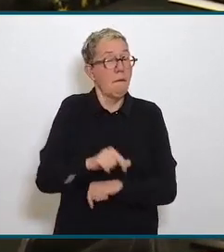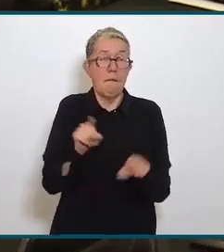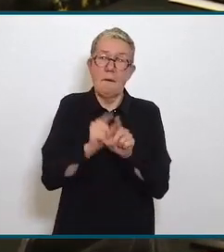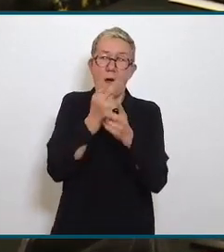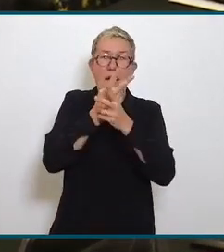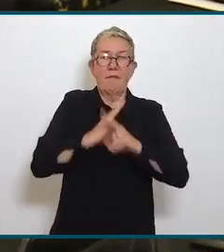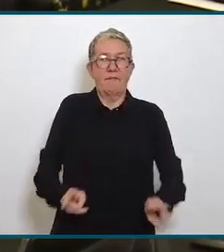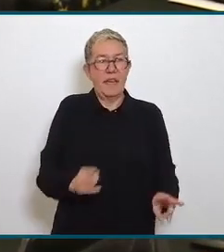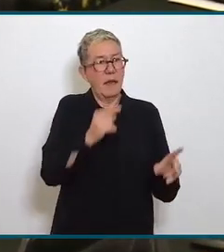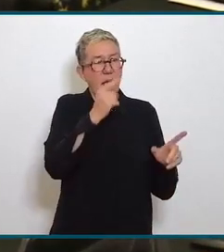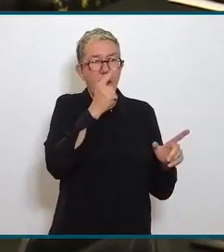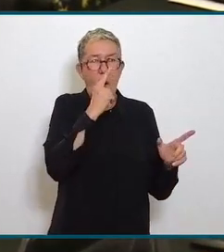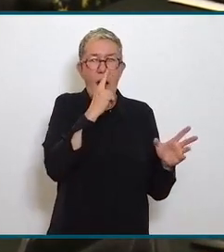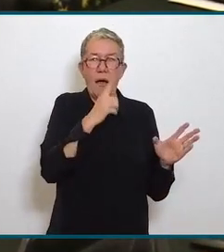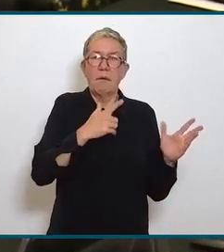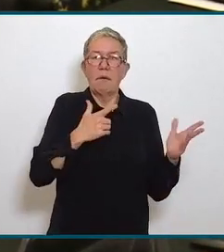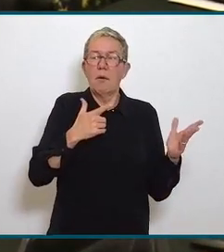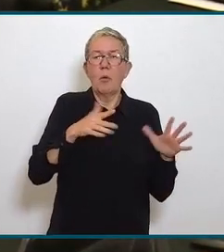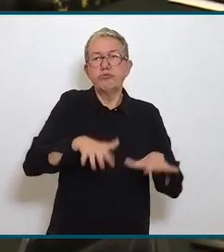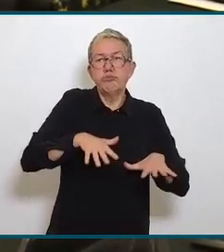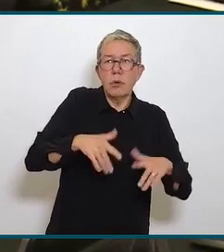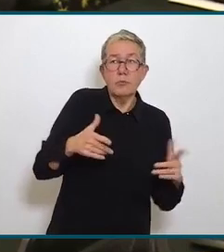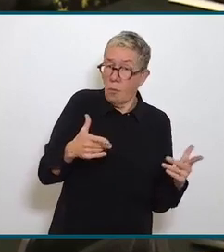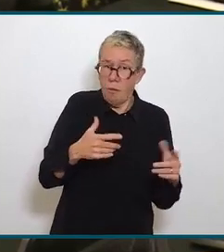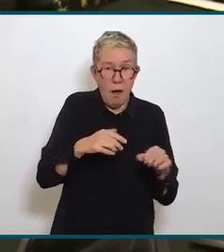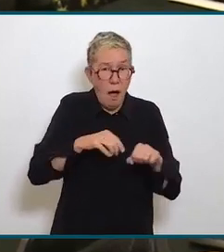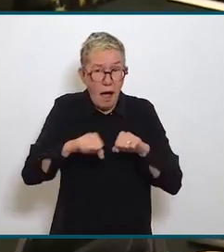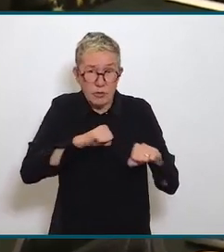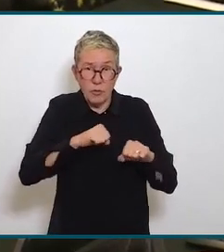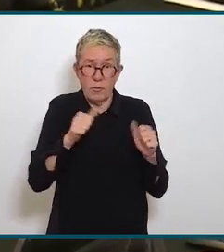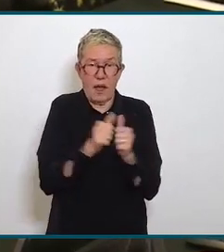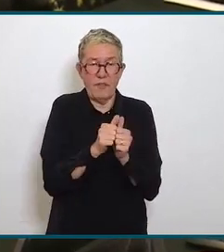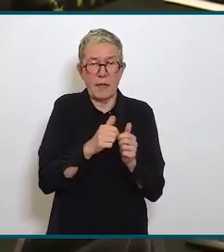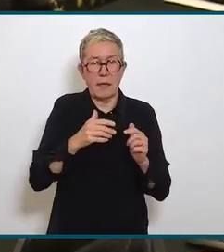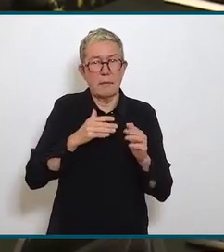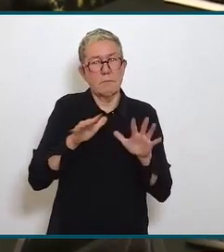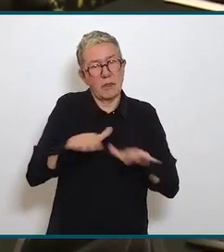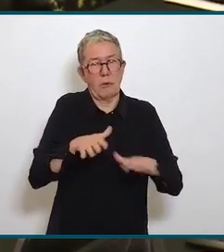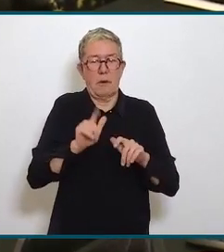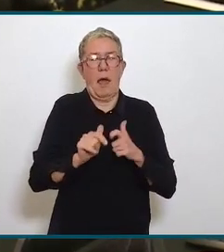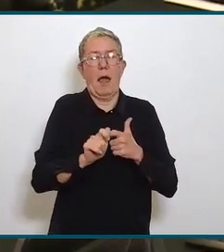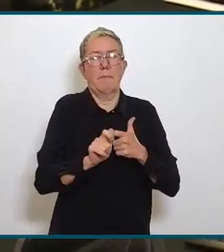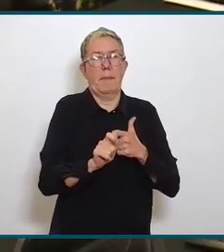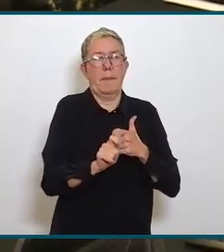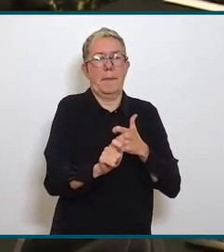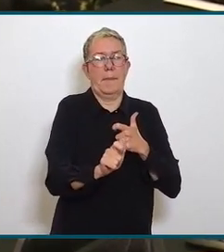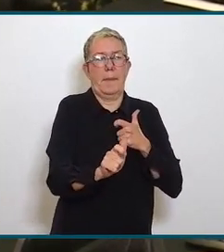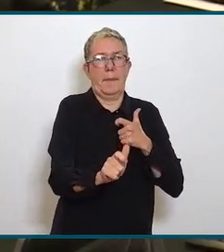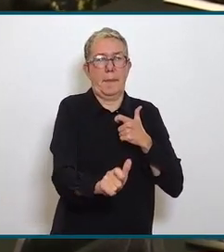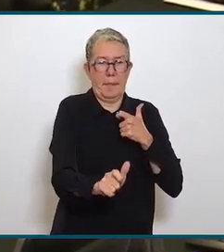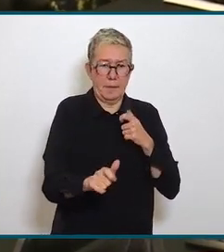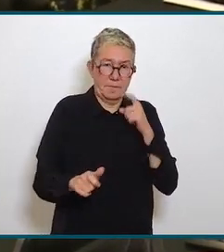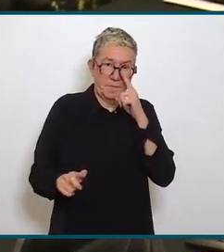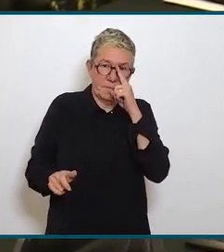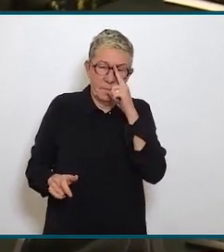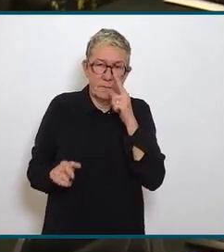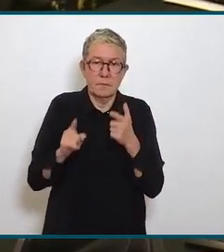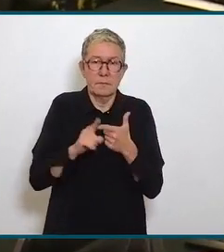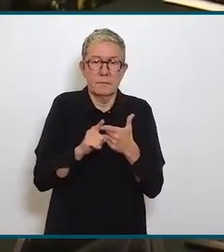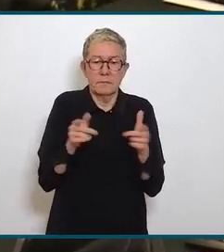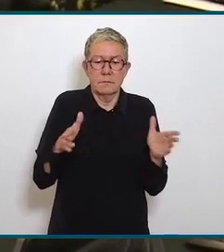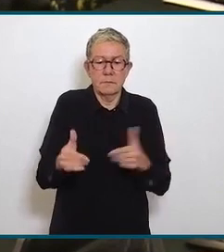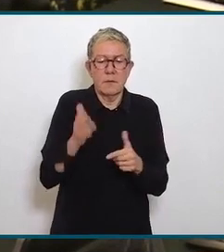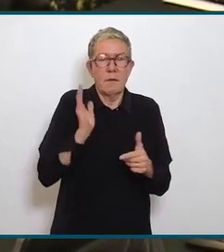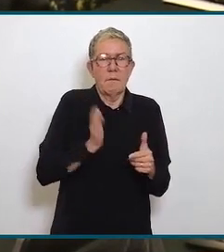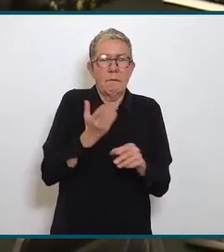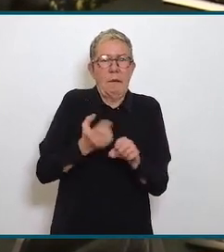pas vitesse et précipitation, elle agit avec méthode. Le chenil pour la brigade cynophile, décidé sur le précédent